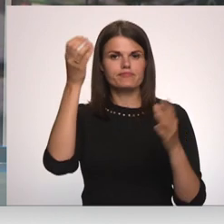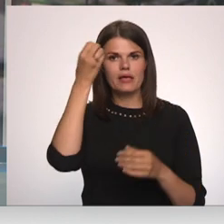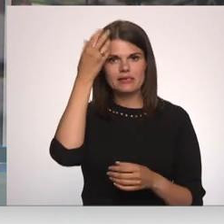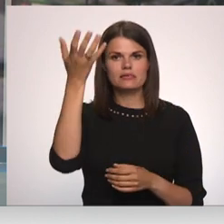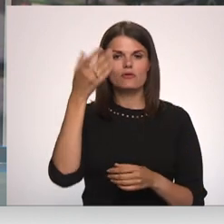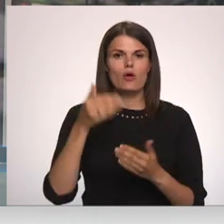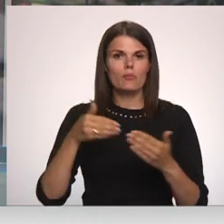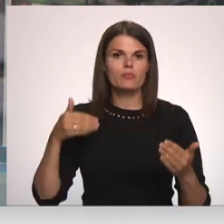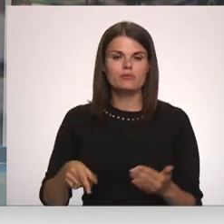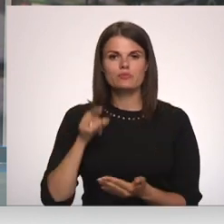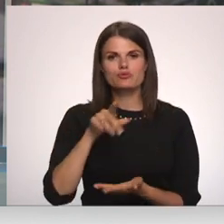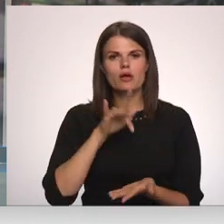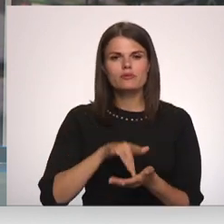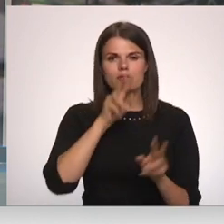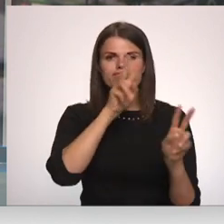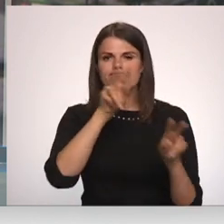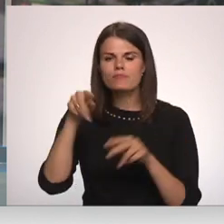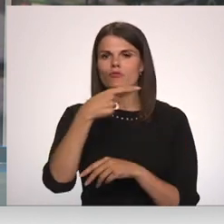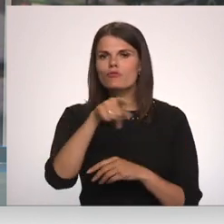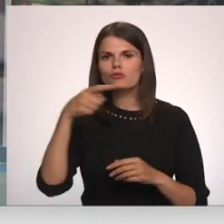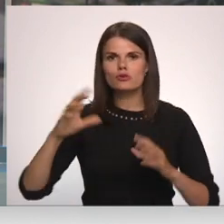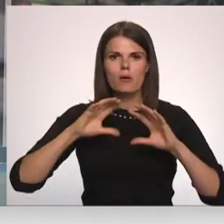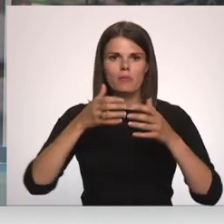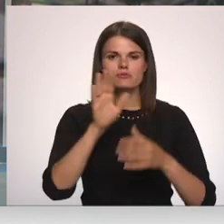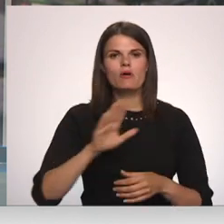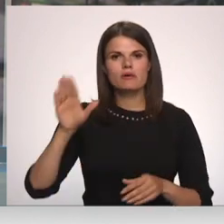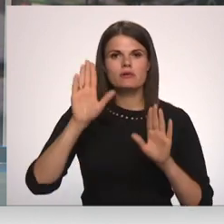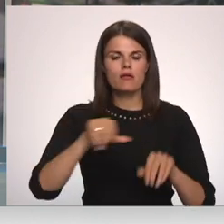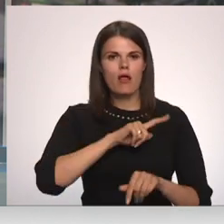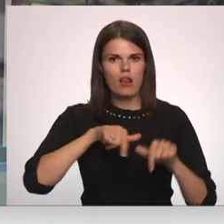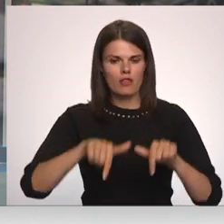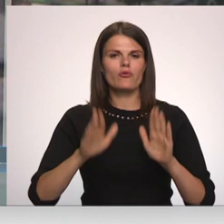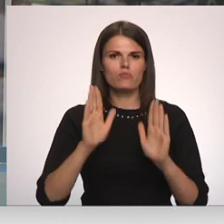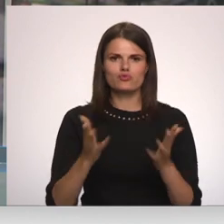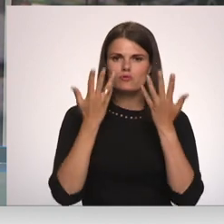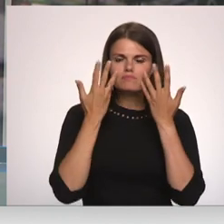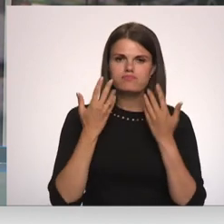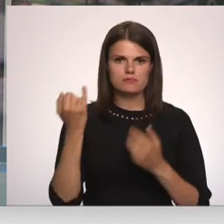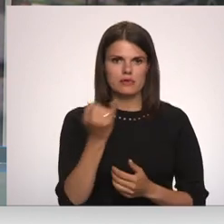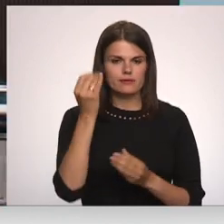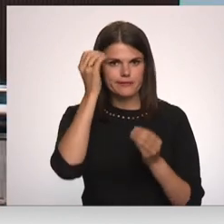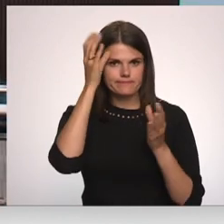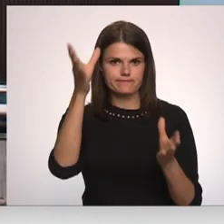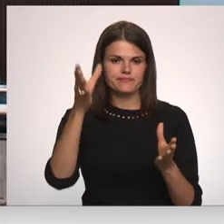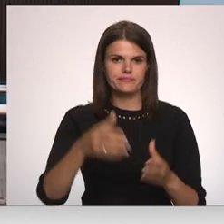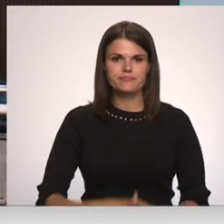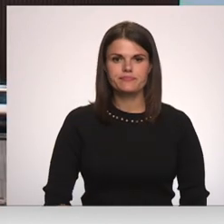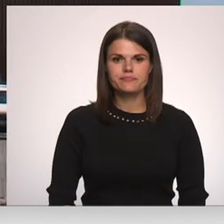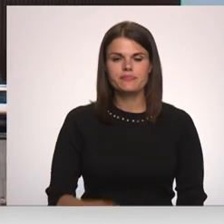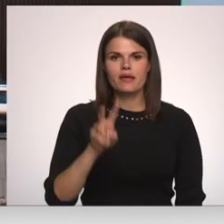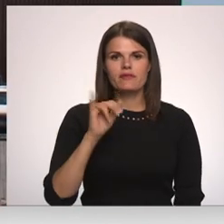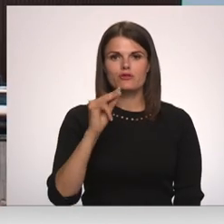šādi centri pētīti dažādās pasaules valstīs, lai Latvijas ekspozīcija būtu pilnvērtīga un izzinoša. Vizijum